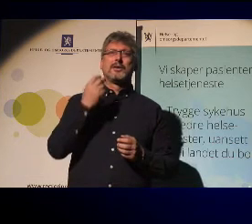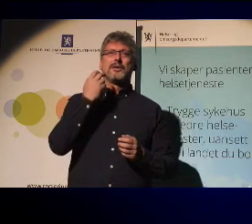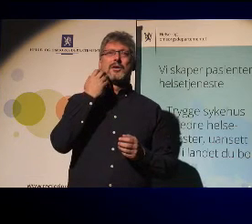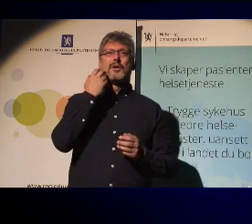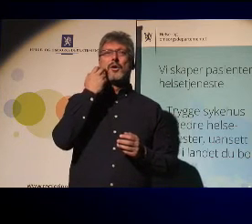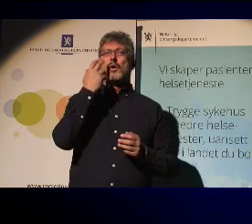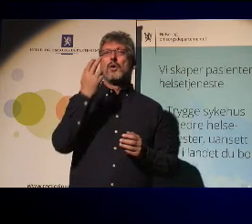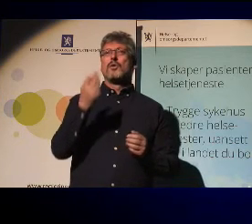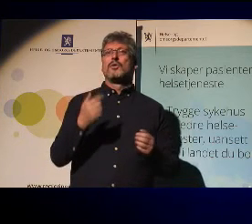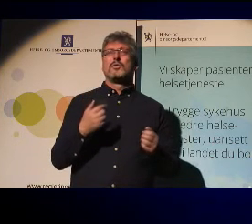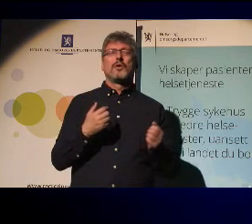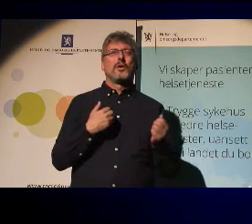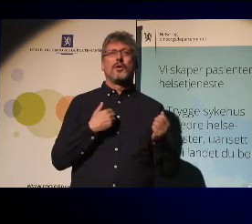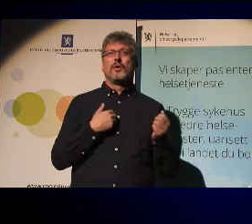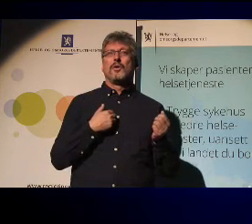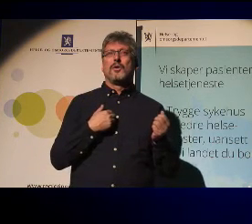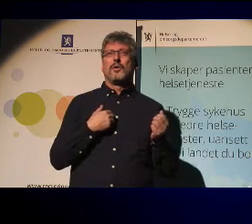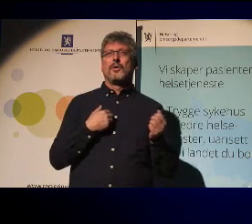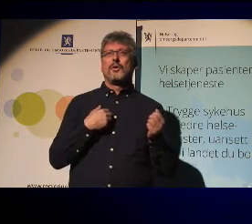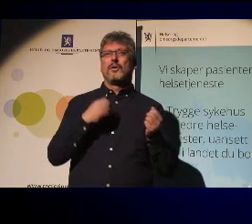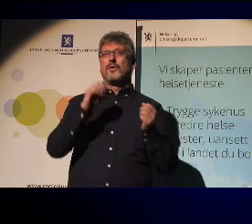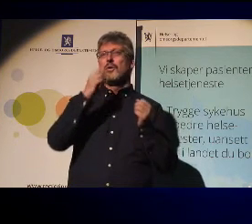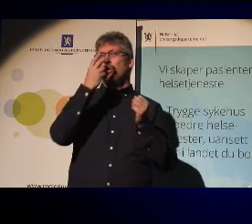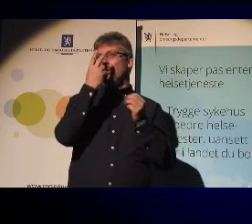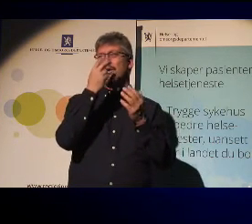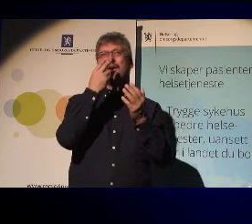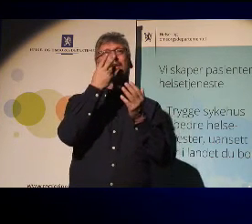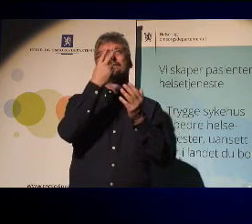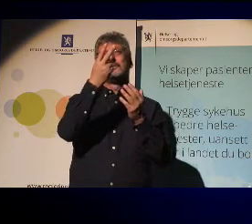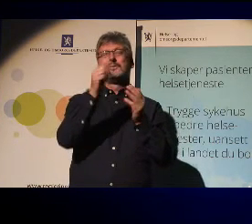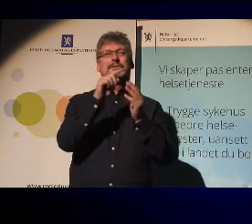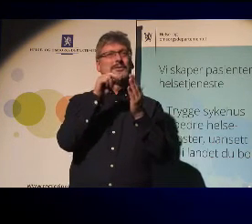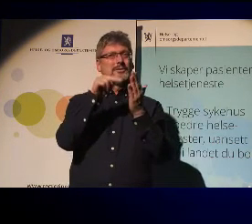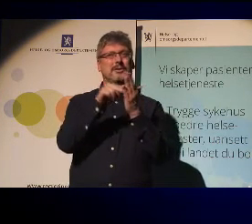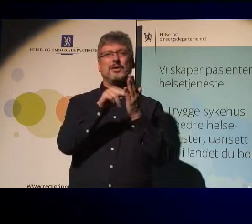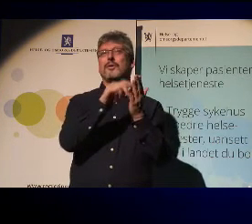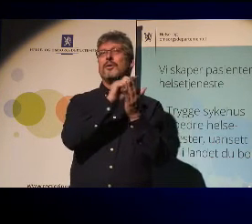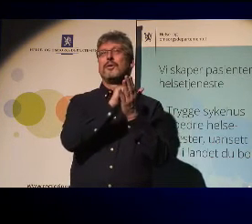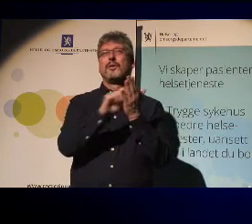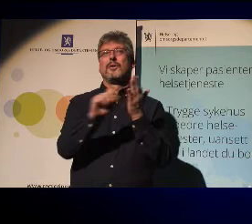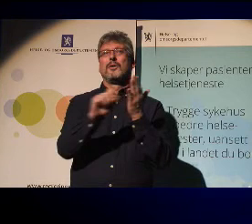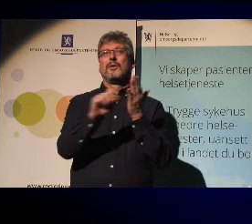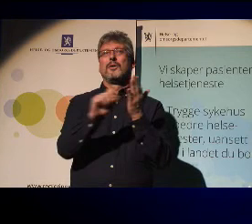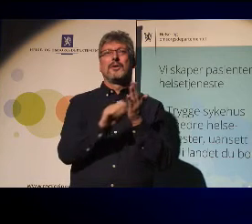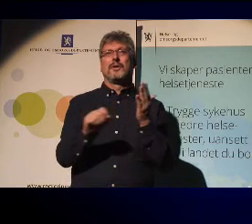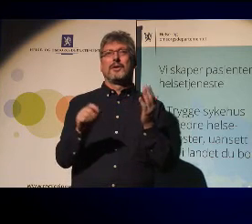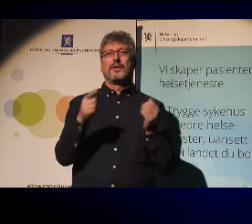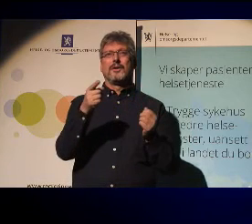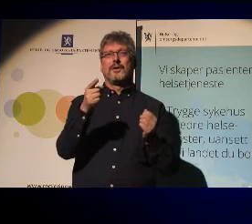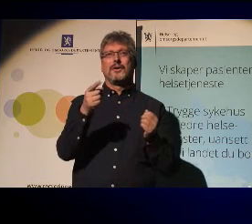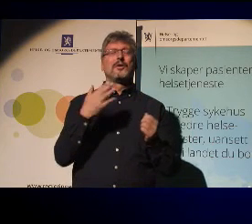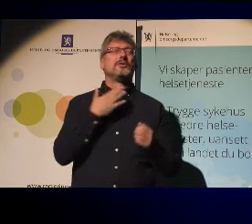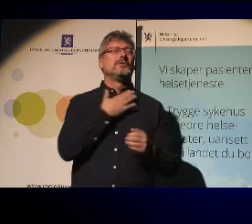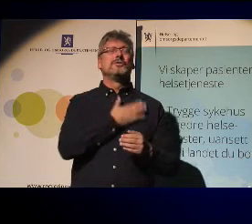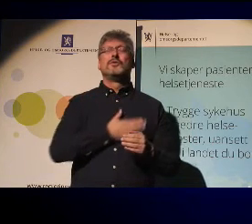himlen, så står skrivet, sjukdom og død